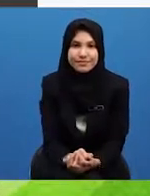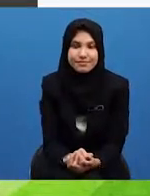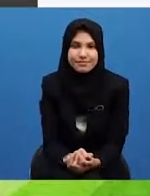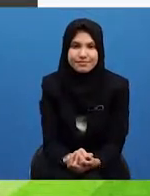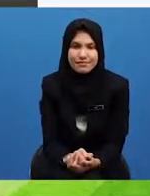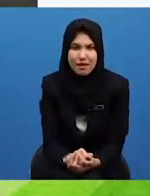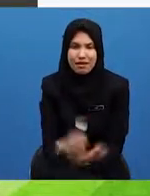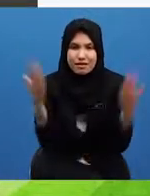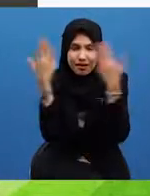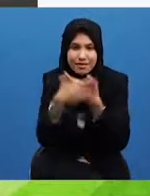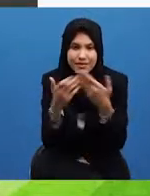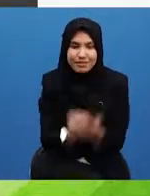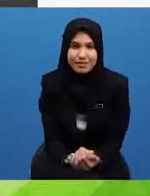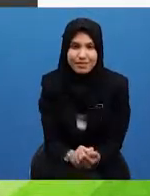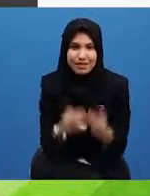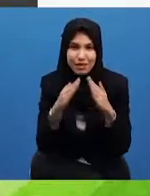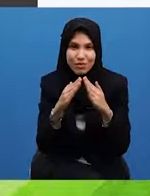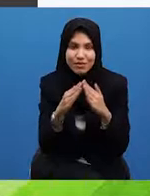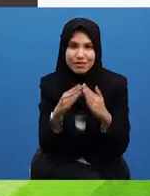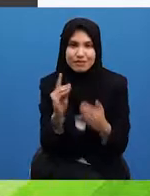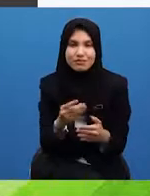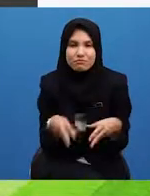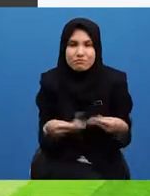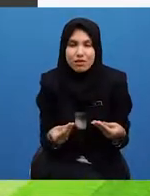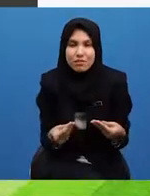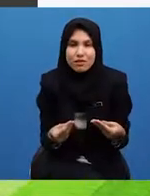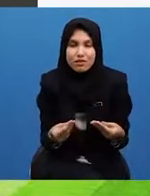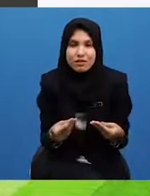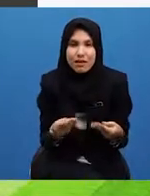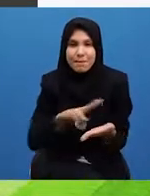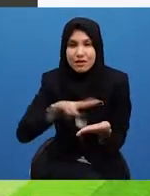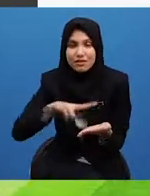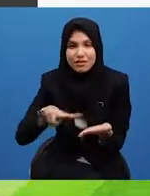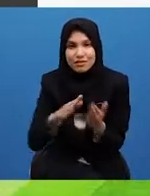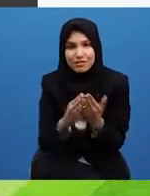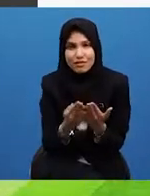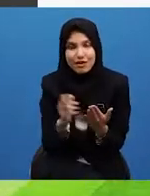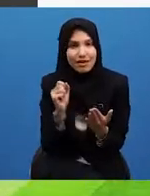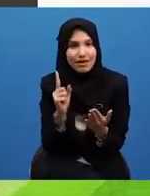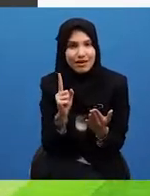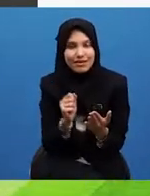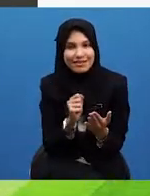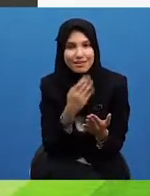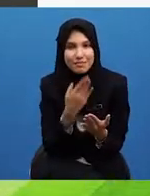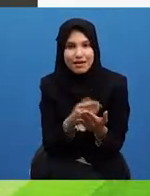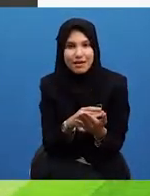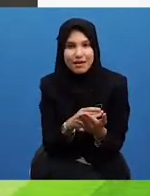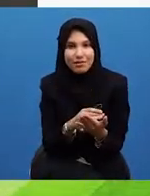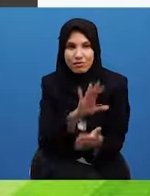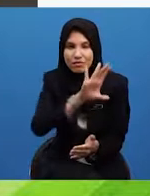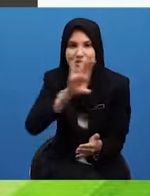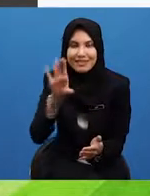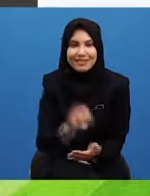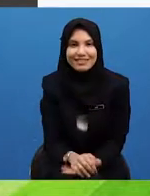uh celananya dekat rumah kita ini macam mana Cena baca buku Hah baik buka